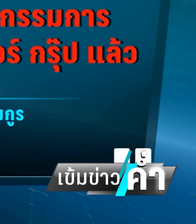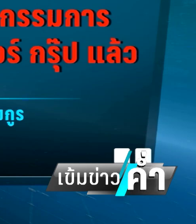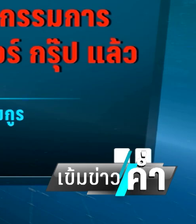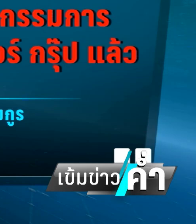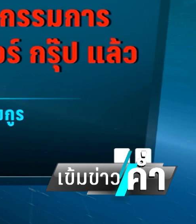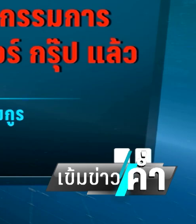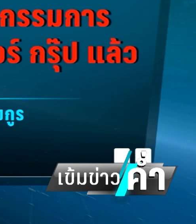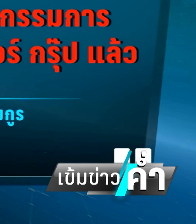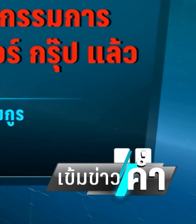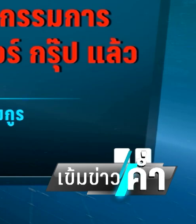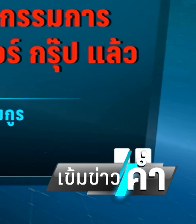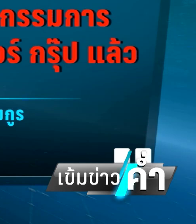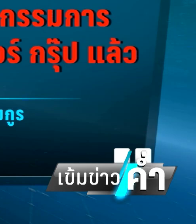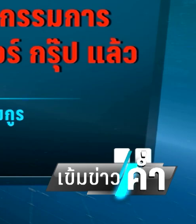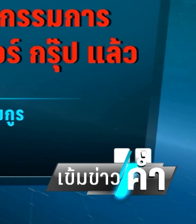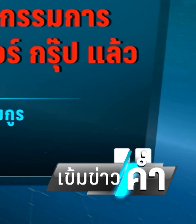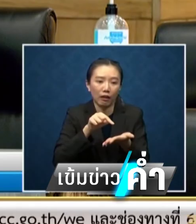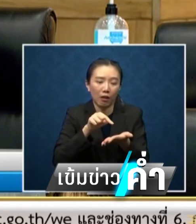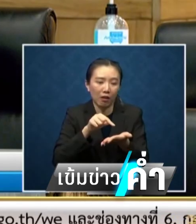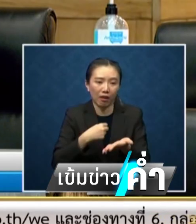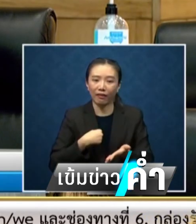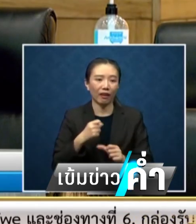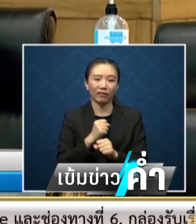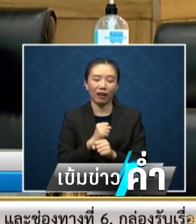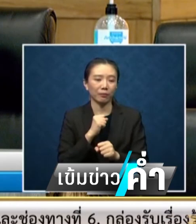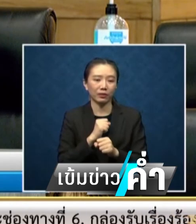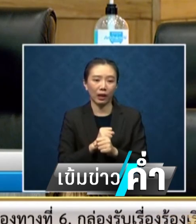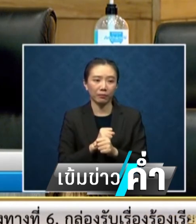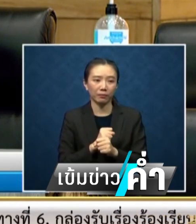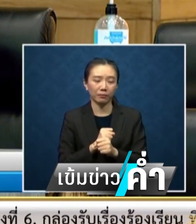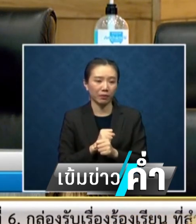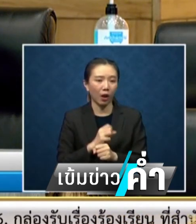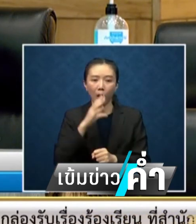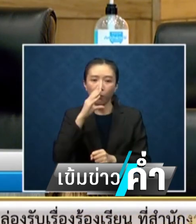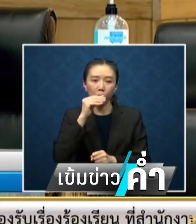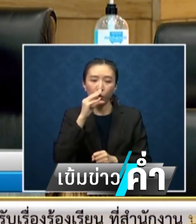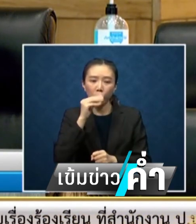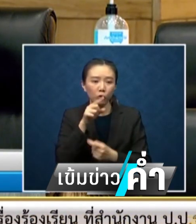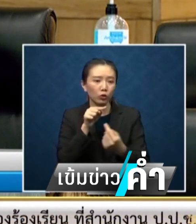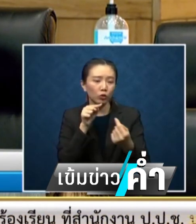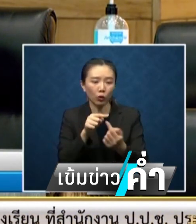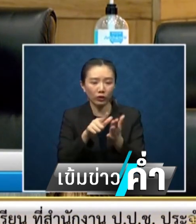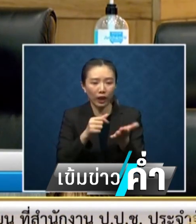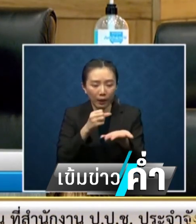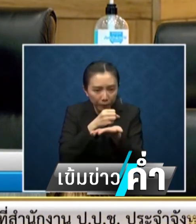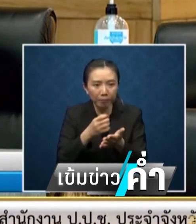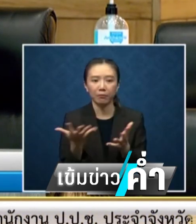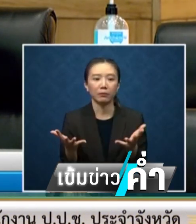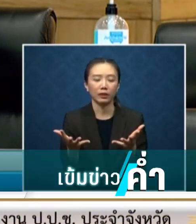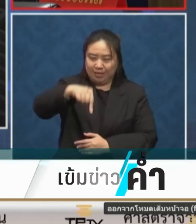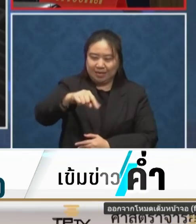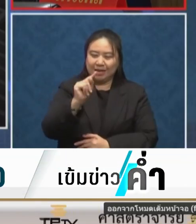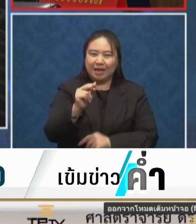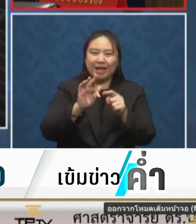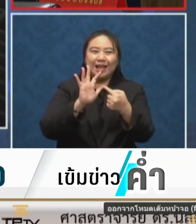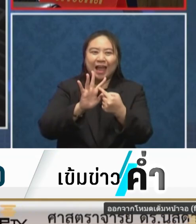ไทยกับเมียนมาร์ไม่เคยมีปัญหาแม้แต่ครั้งเดียวส่วนที่รังสิมันโรมสสบัญชีรายชื่อพรรคก้าไกลเคยอภิปรายและกล่าว